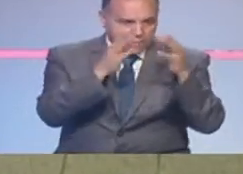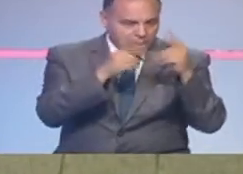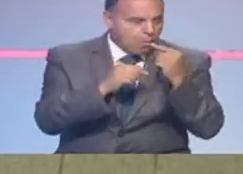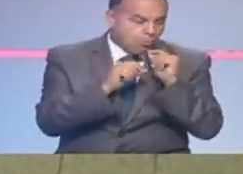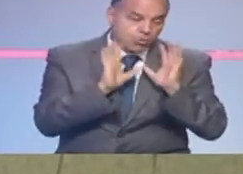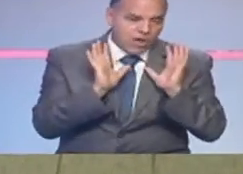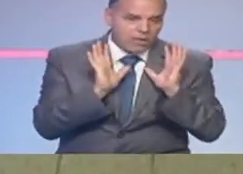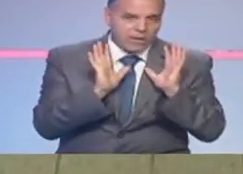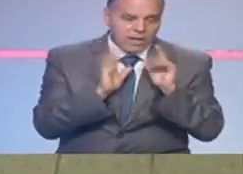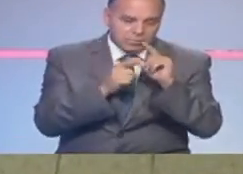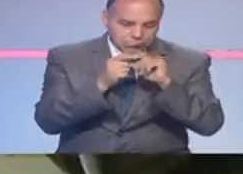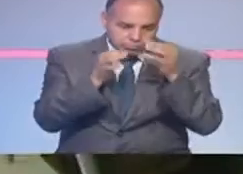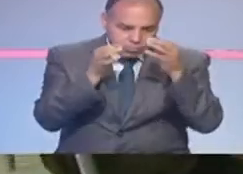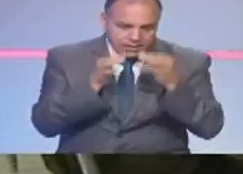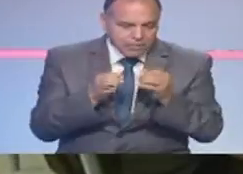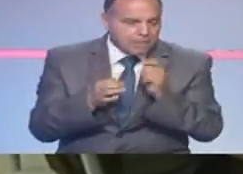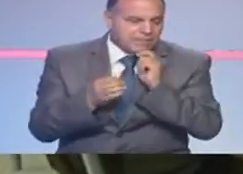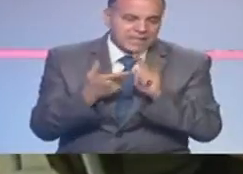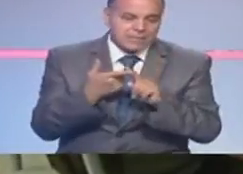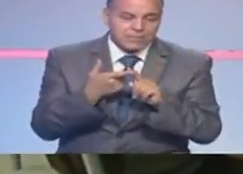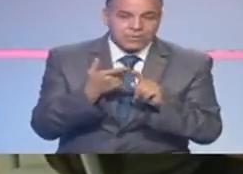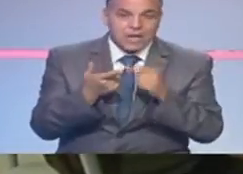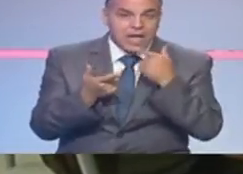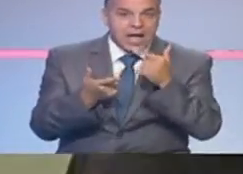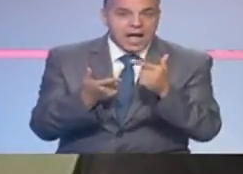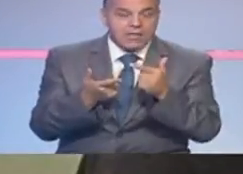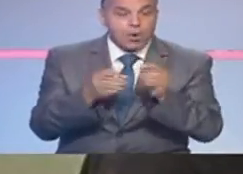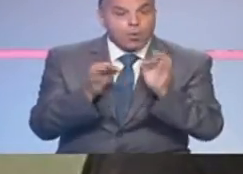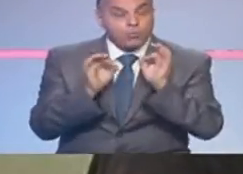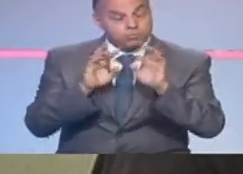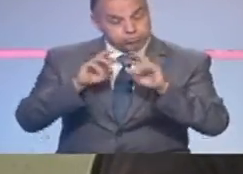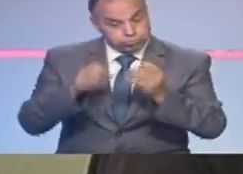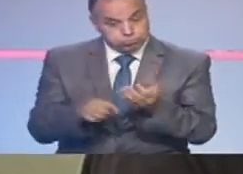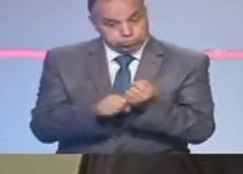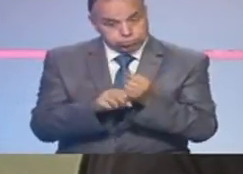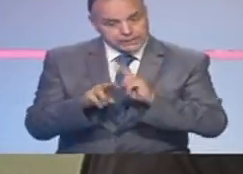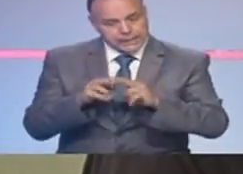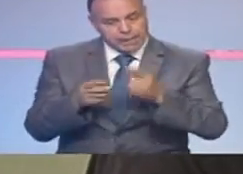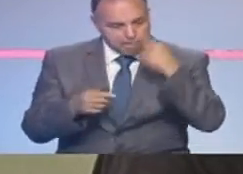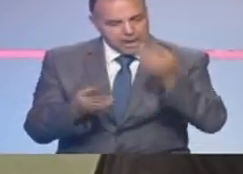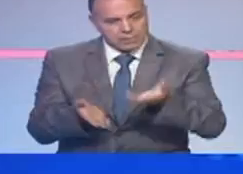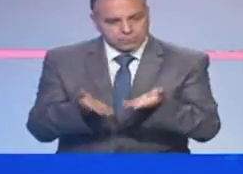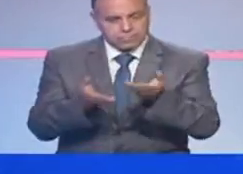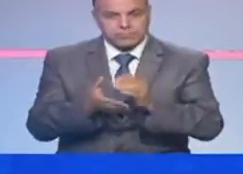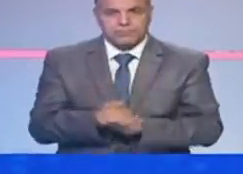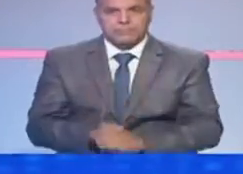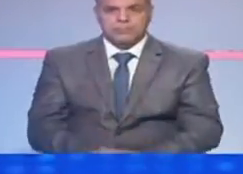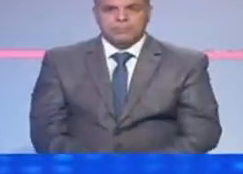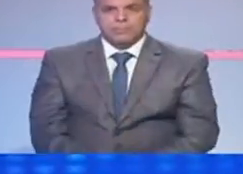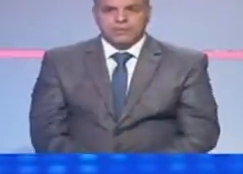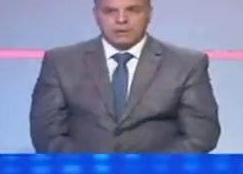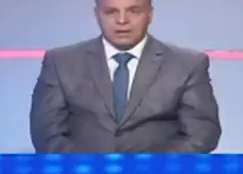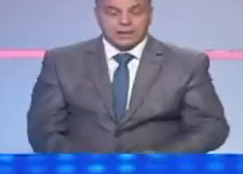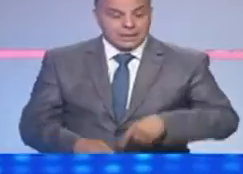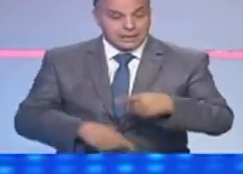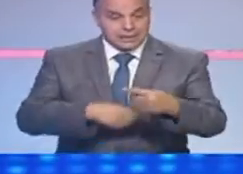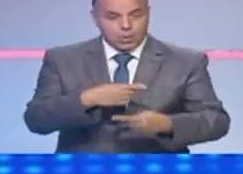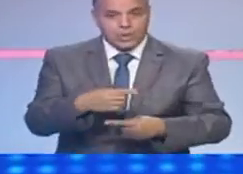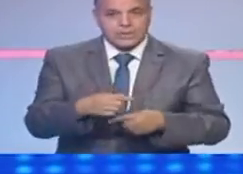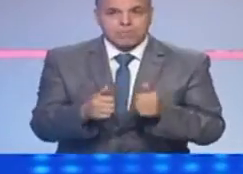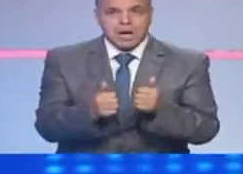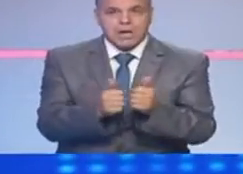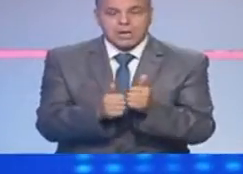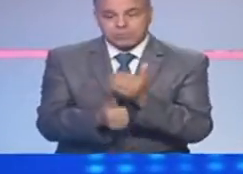دون تفصيلها بدقه وهو امر وشبكه حسب تقديرها تواصلا مع